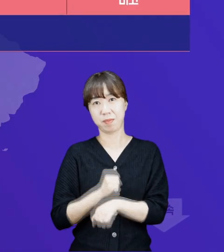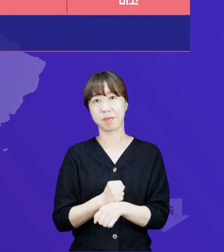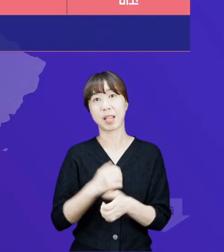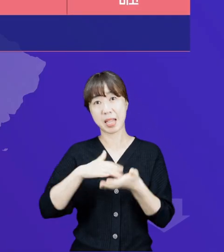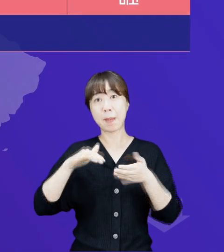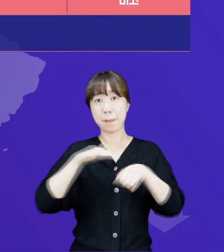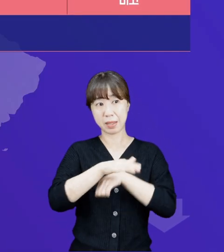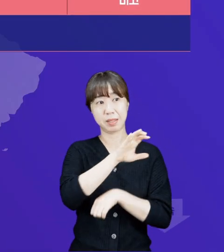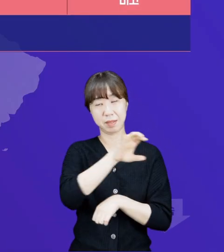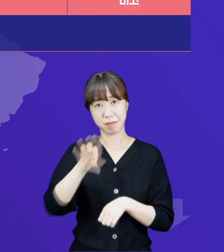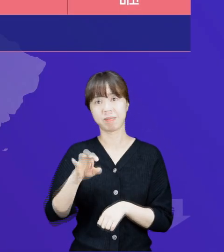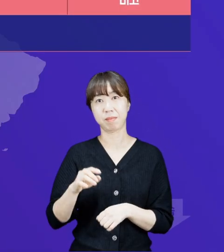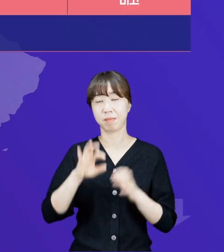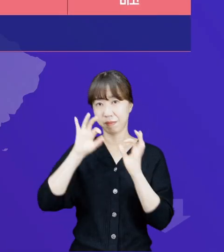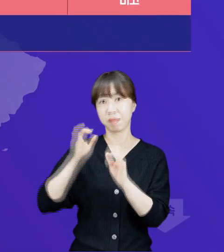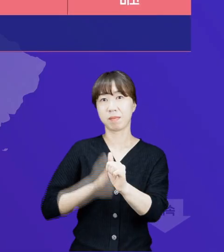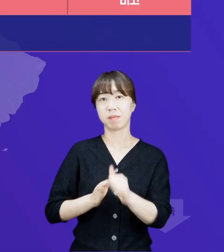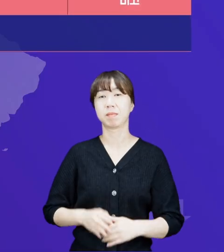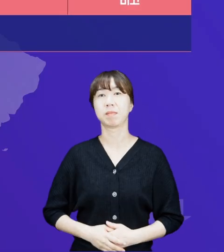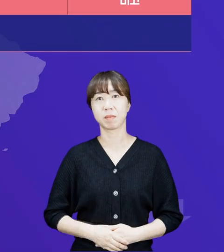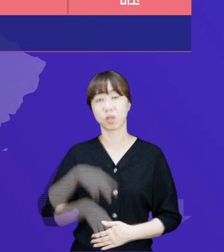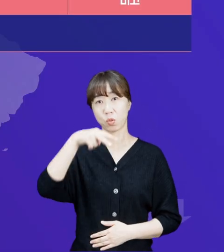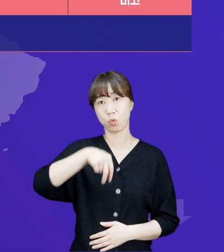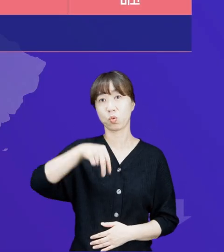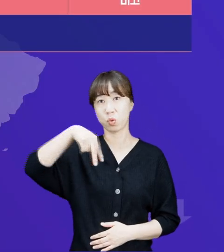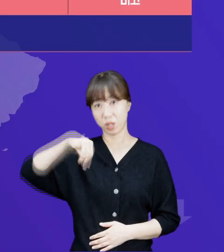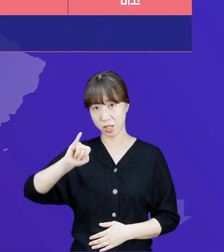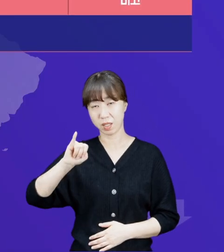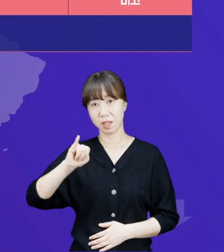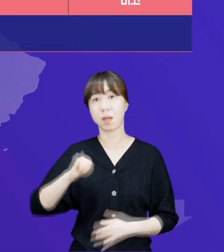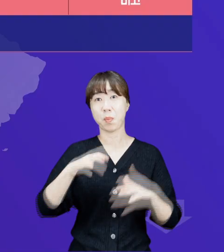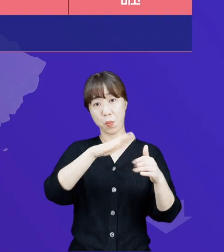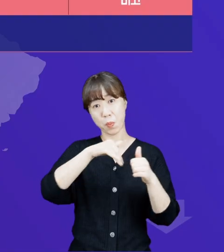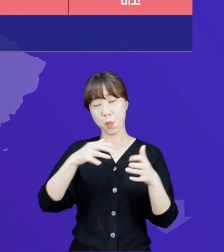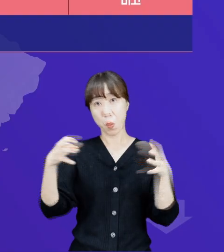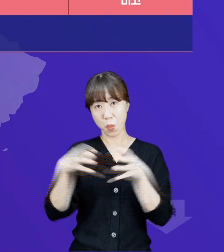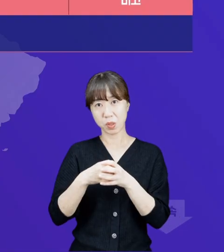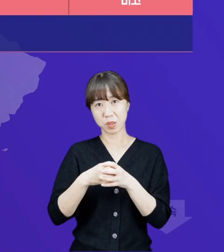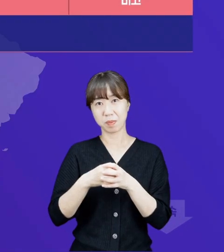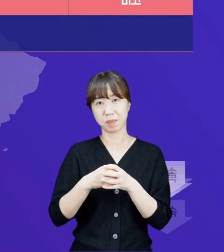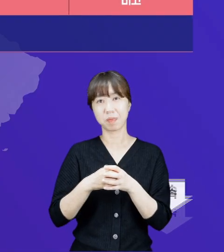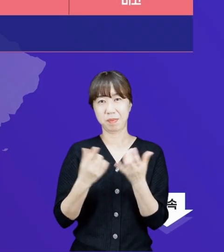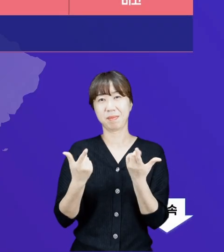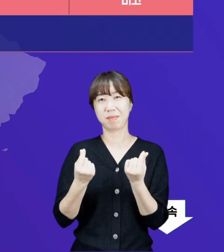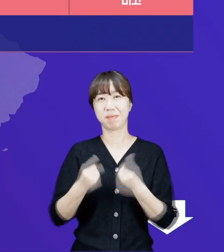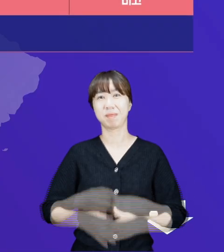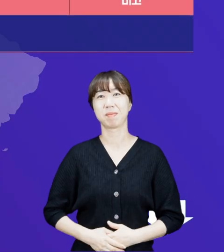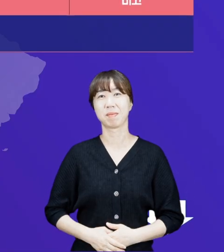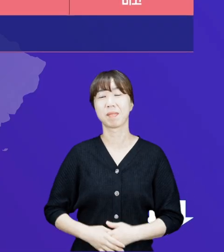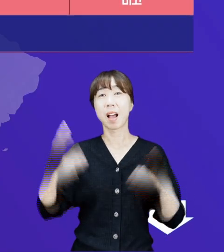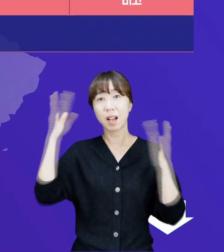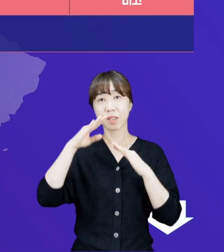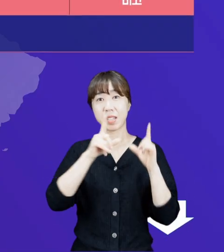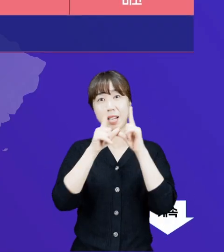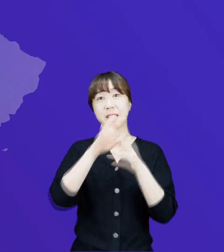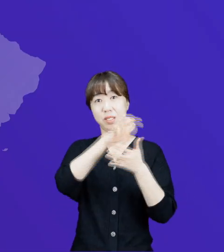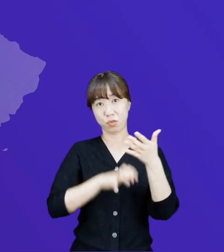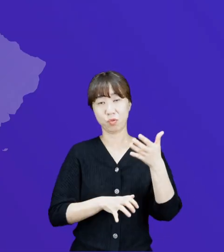다음과 같습니다. 학생부 교과 위주 전형 요소별 반영 방법은 수시 모집 학생부 교과 위부 반영 방법과